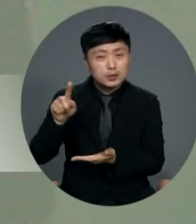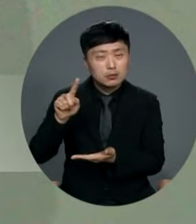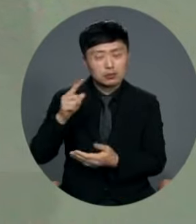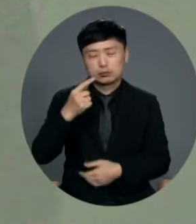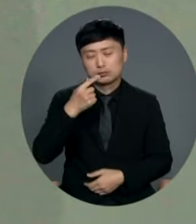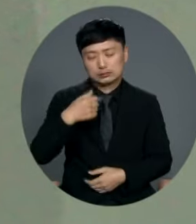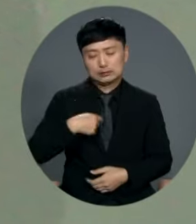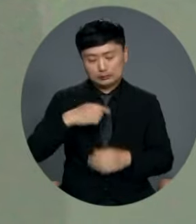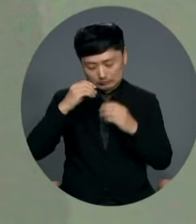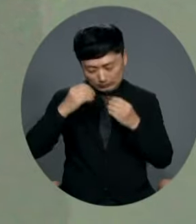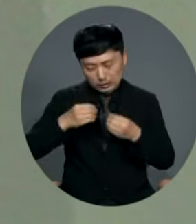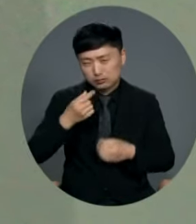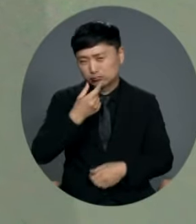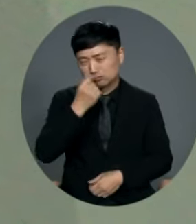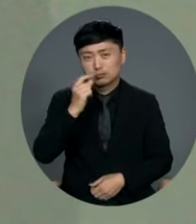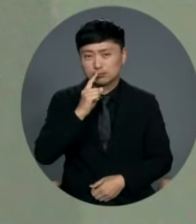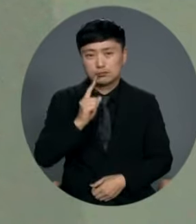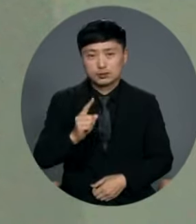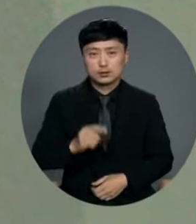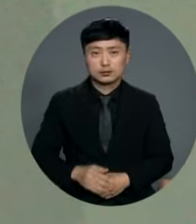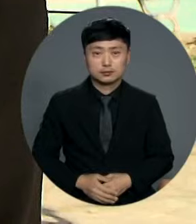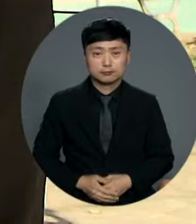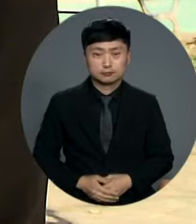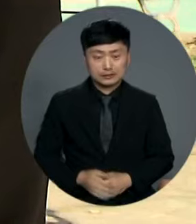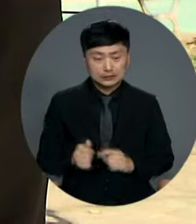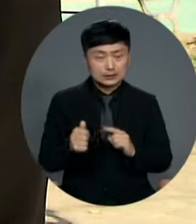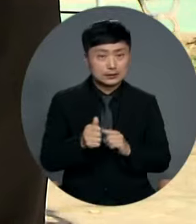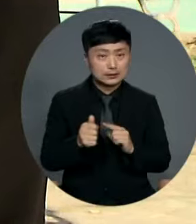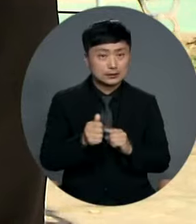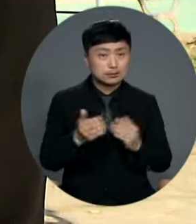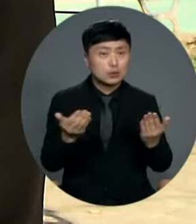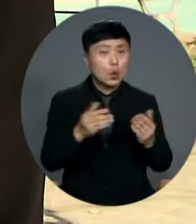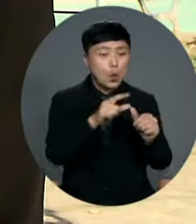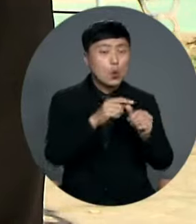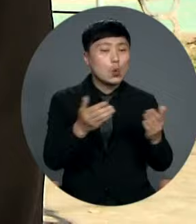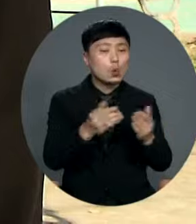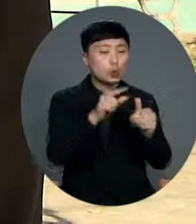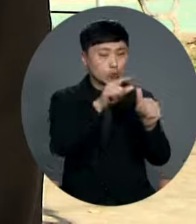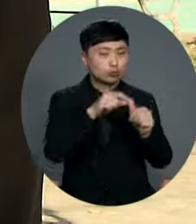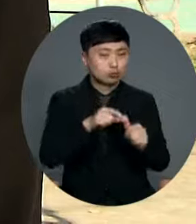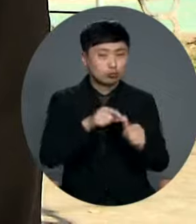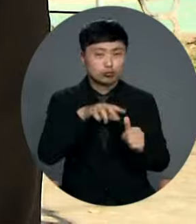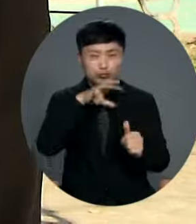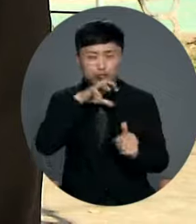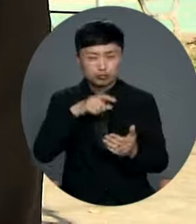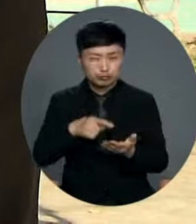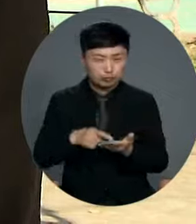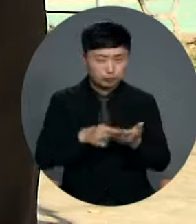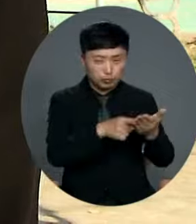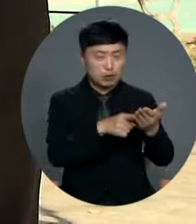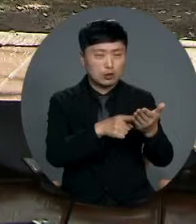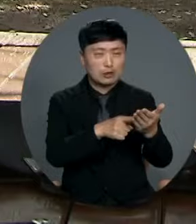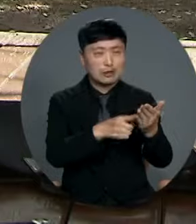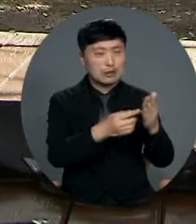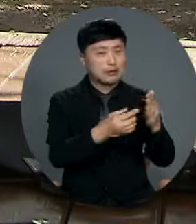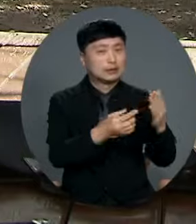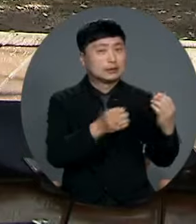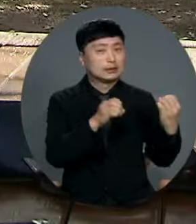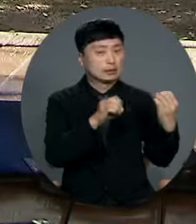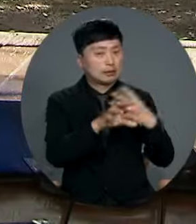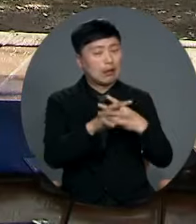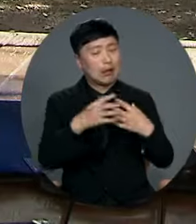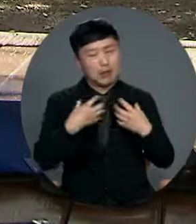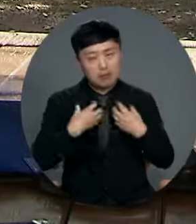했습니다. 이 남성은 고용노동부에 문을 두드렸지만 돌아온 답은 절망적이었습니다.